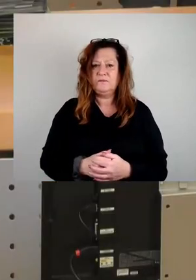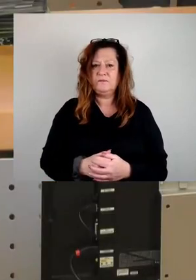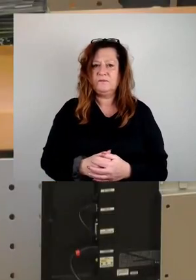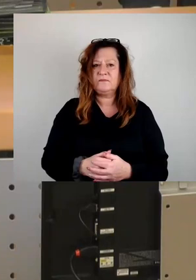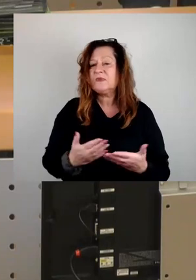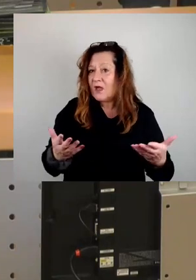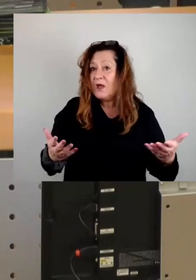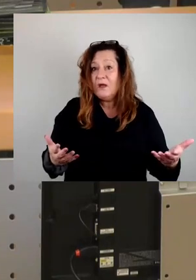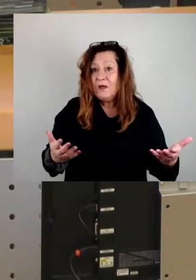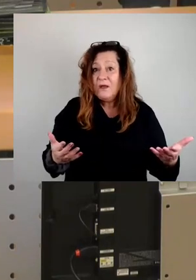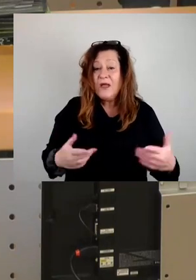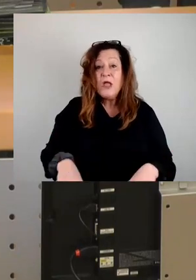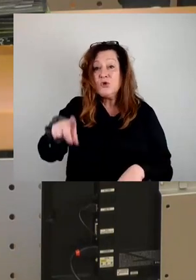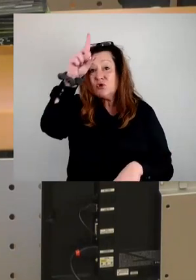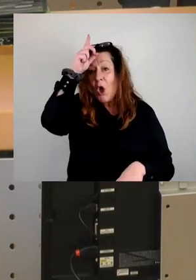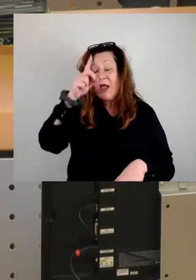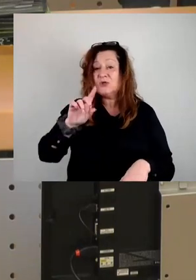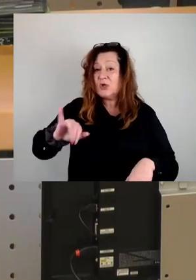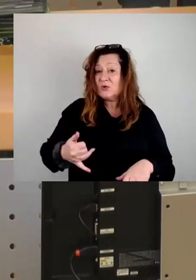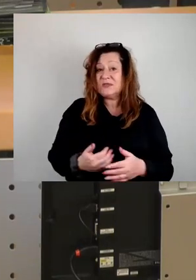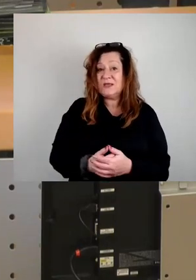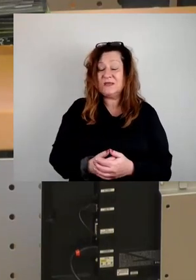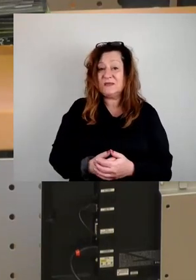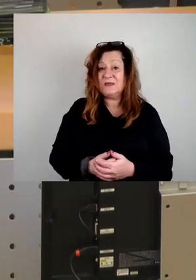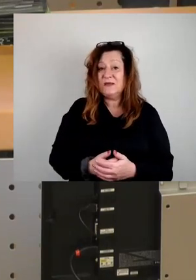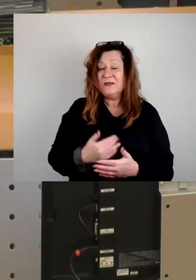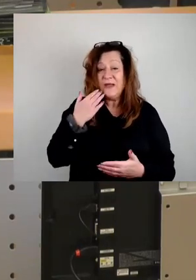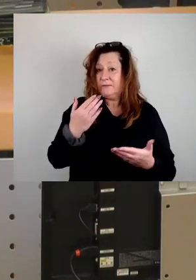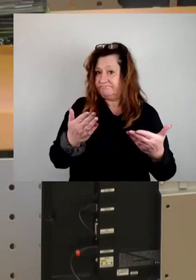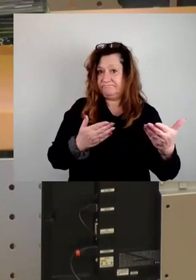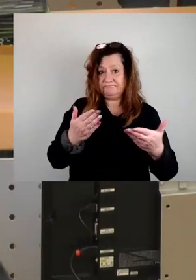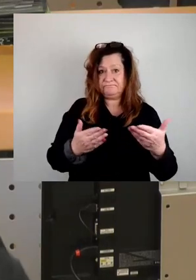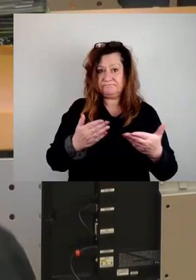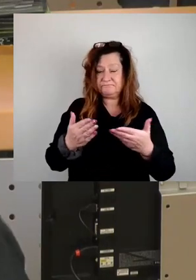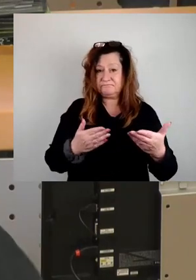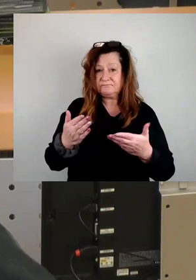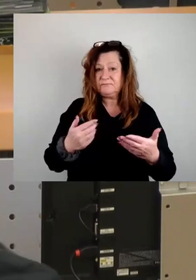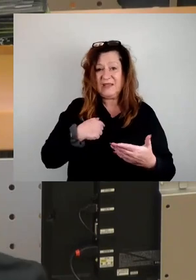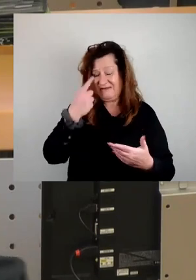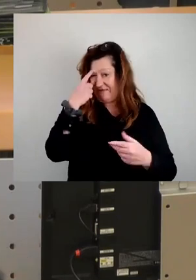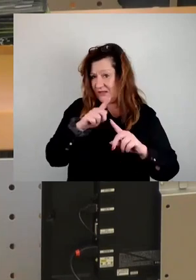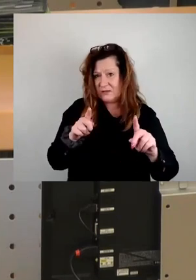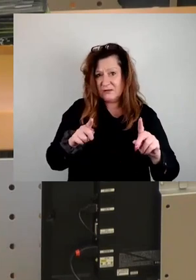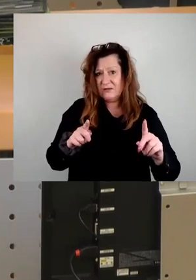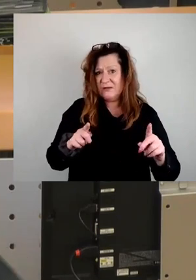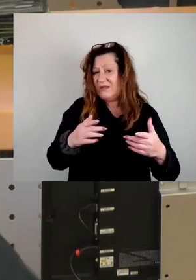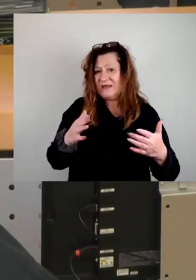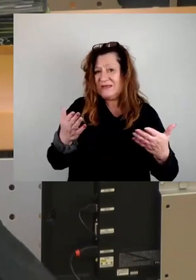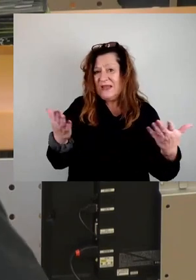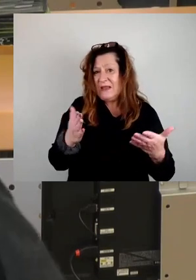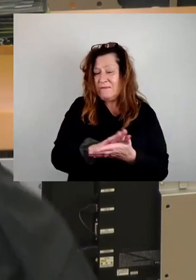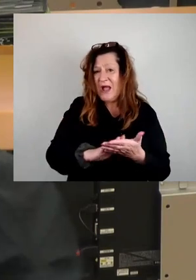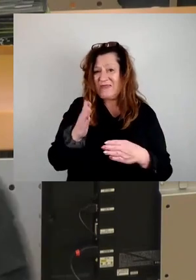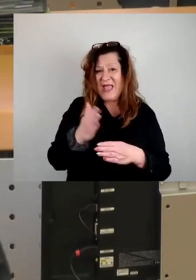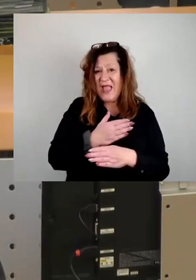Das ist das deutsche Justizwesen, sagen Sie mal. Wer regiert denn seit Jahrzehnten immer? Ich weiß auch nicht, warum die keine Entscheidung treffen können, bevor man